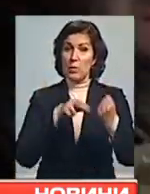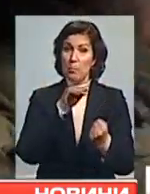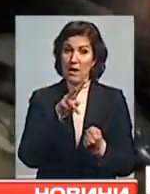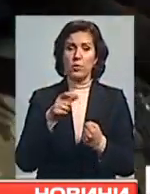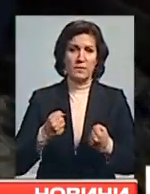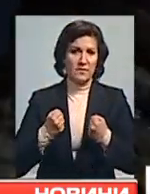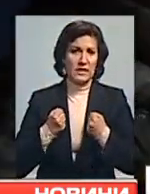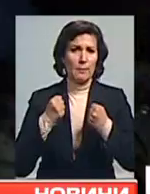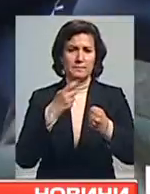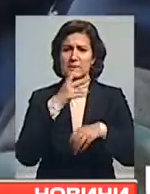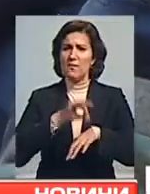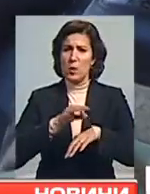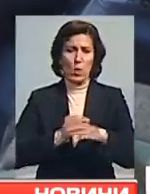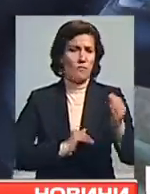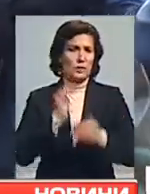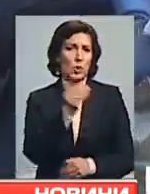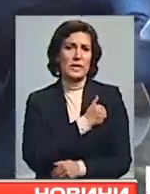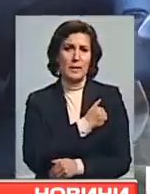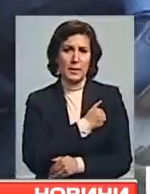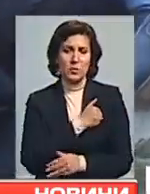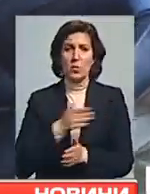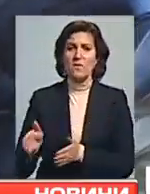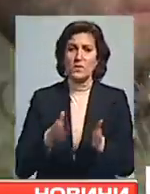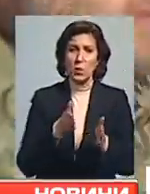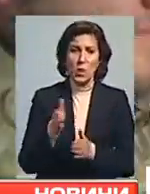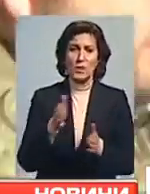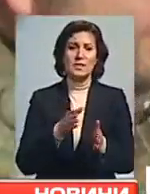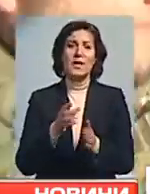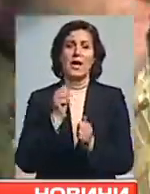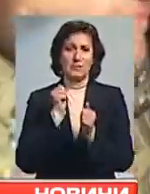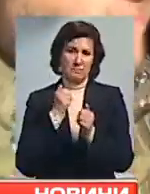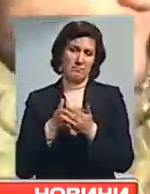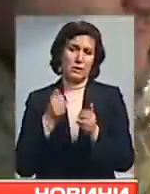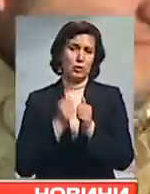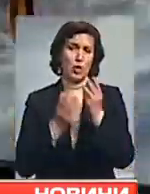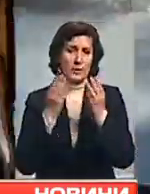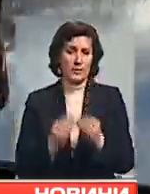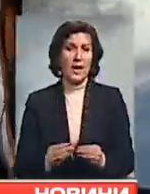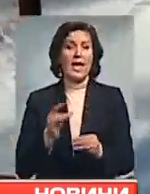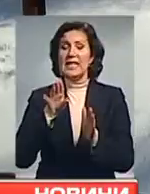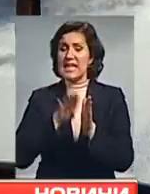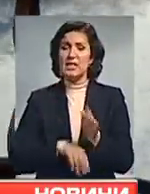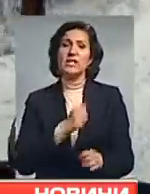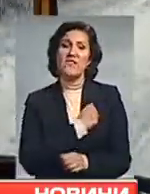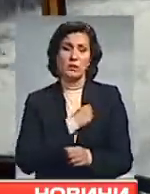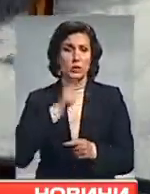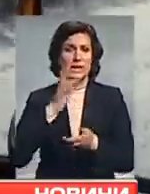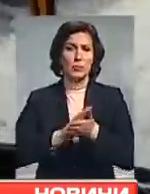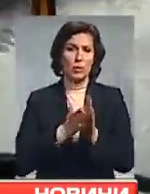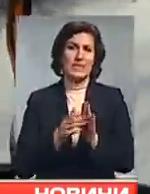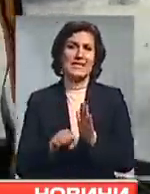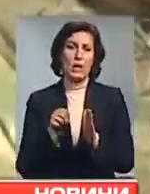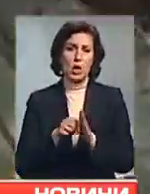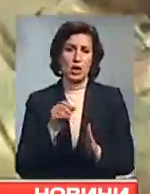він веде машину попри хворобу і високу температуру. У дорозі вони з Ігорем чи не щодня. І вже не гірше за військових знають позиції